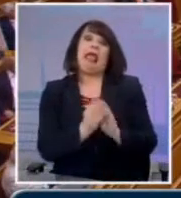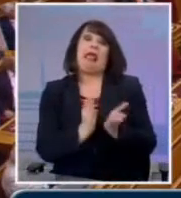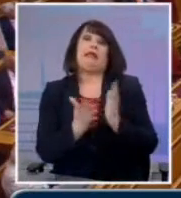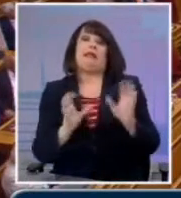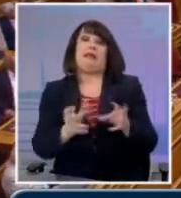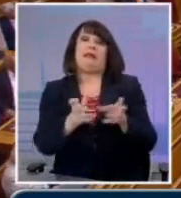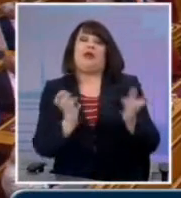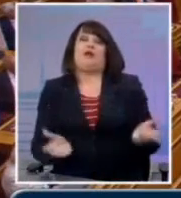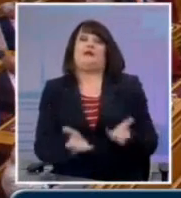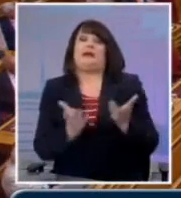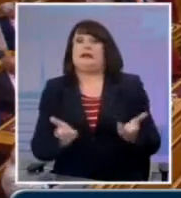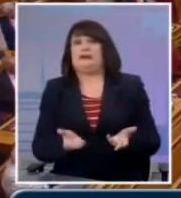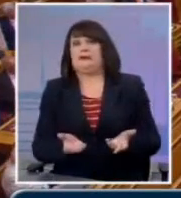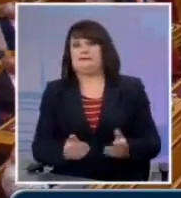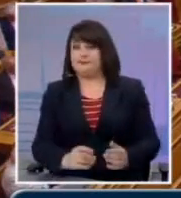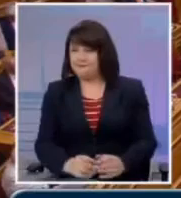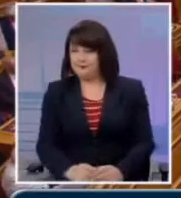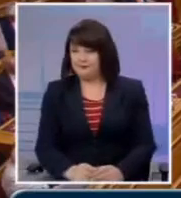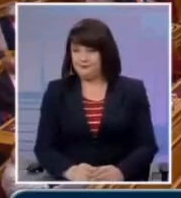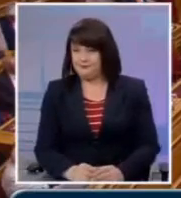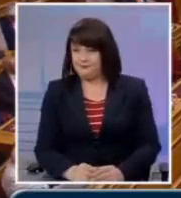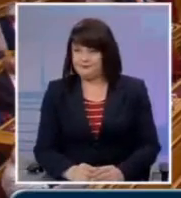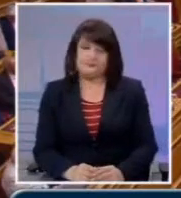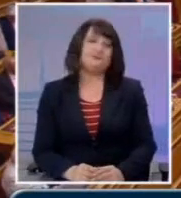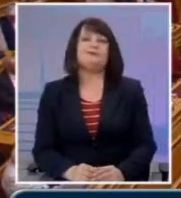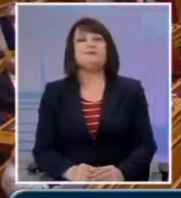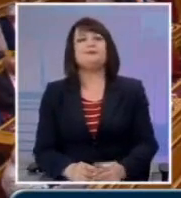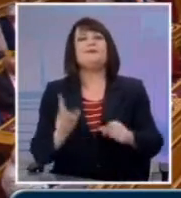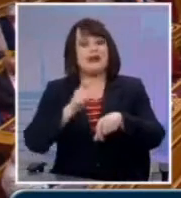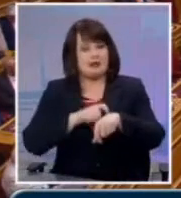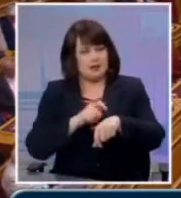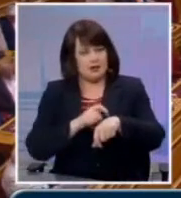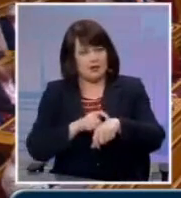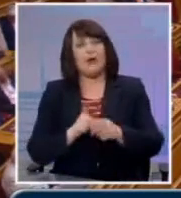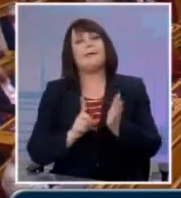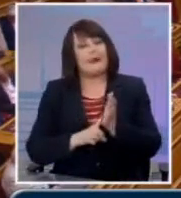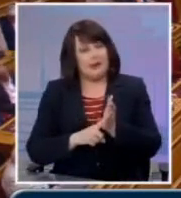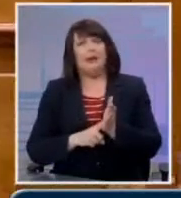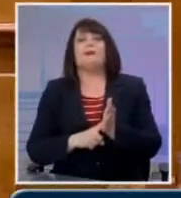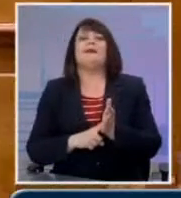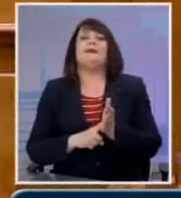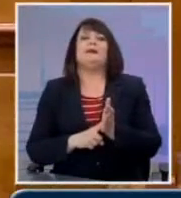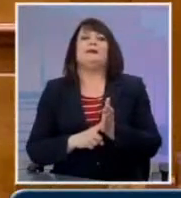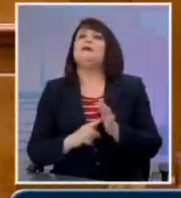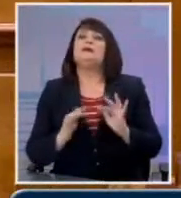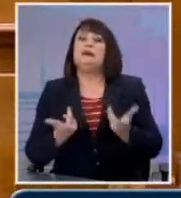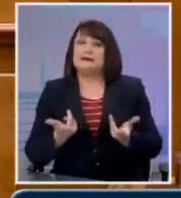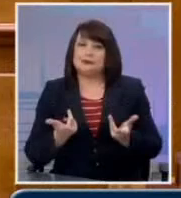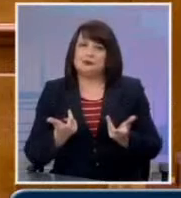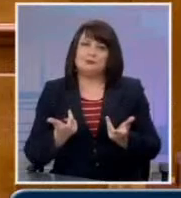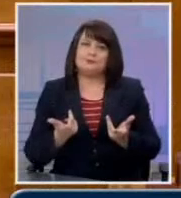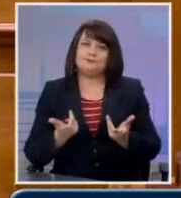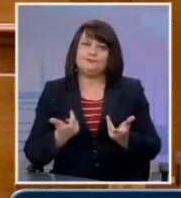προφανώς. Λοιπόν, είναι η ώρα λοιπόν, είναι η ώρα κυρίες και κύριοι συνάδελφοι,